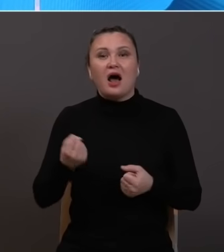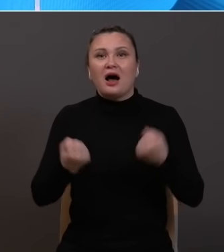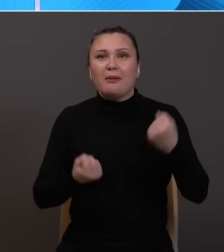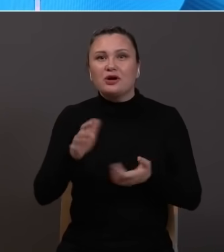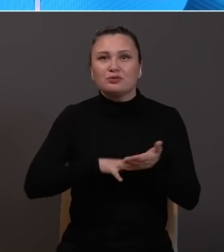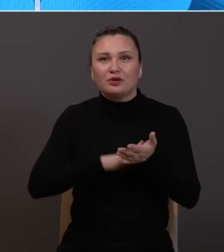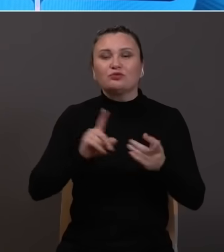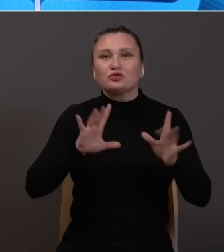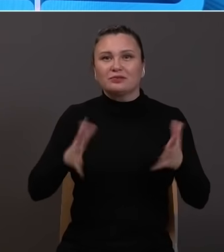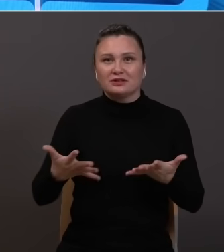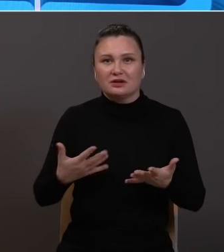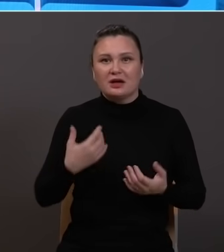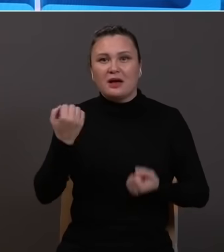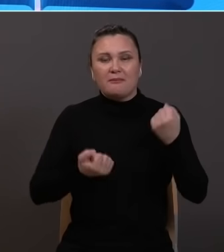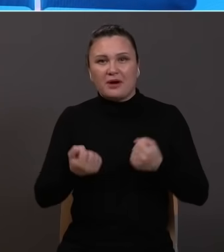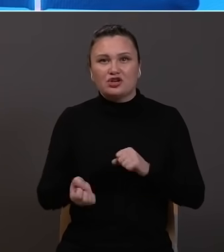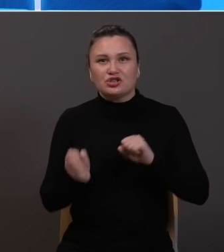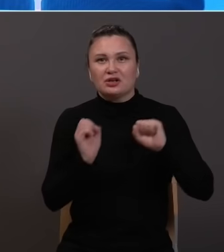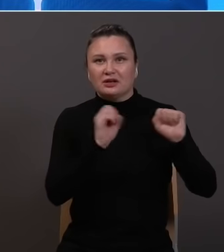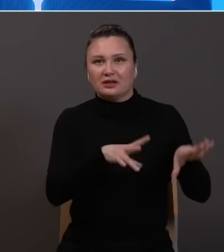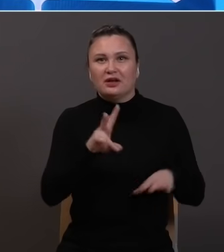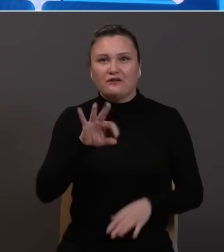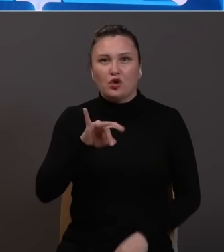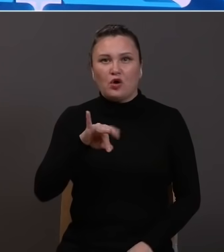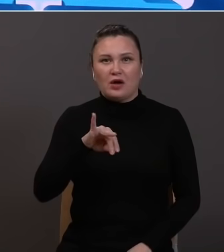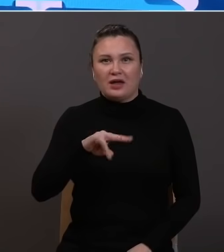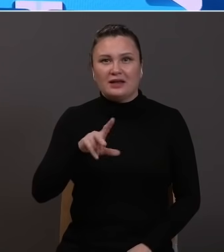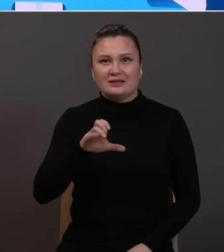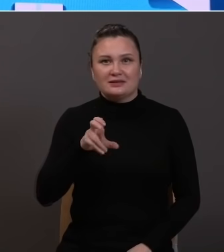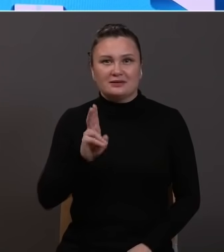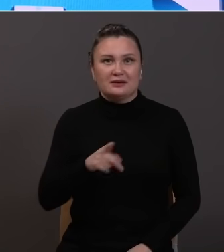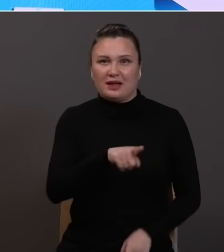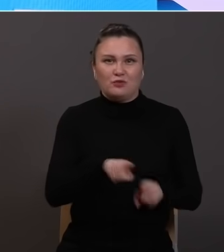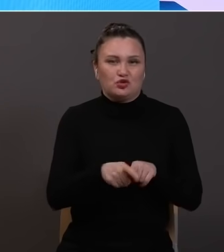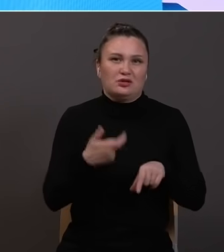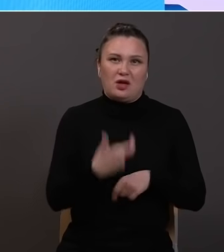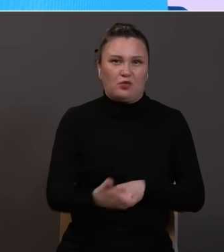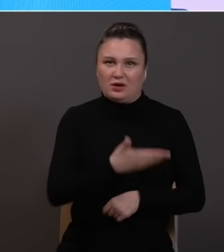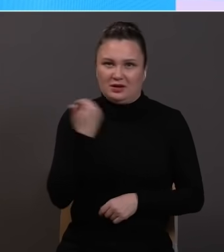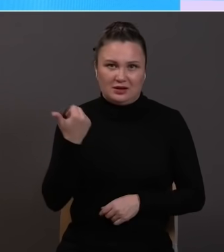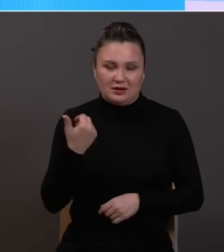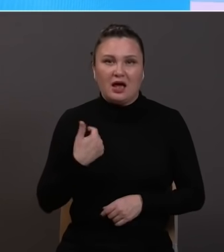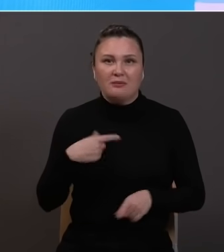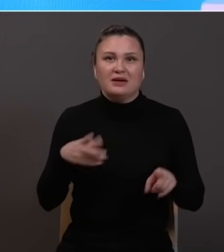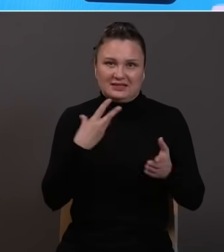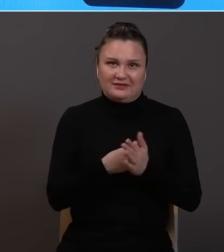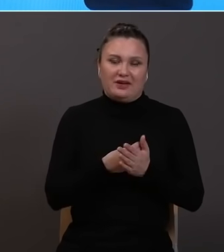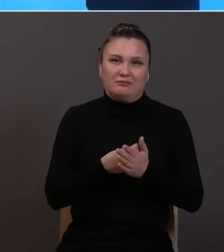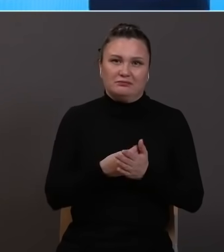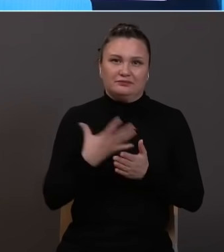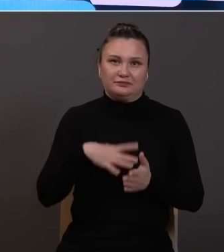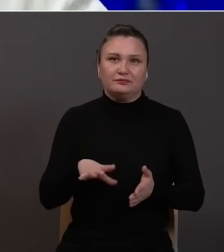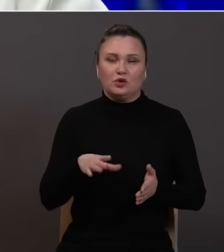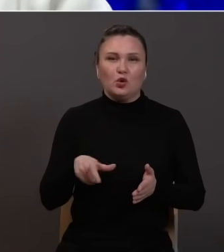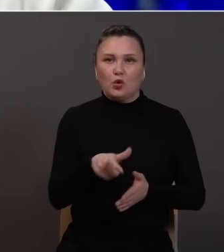результате произошло? Машины мы сгрузили в Норильске, и своим ходом, там тоже нет дороги, из Норильска нет дороги, а мы все-таки своим ходом решили